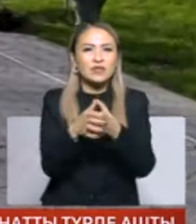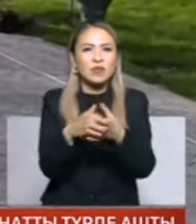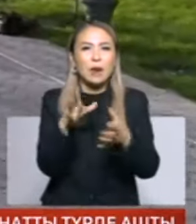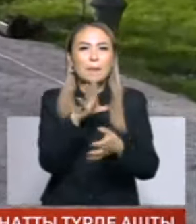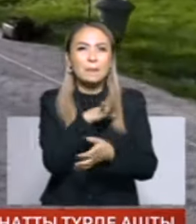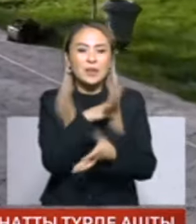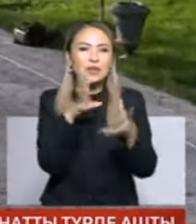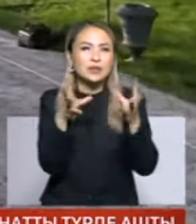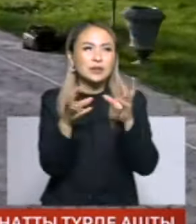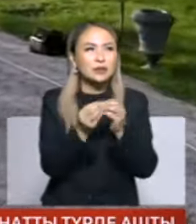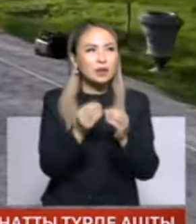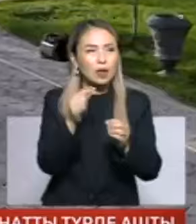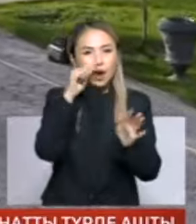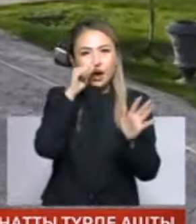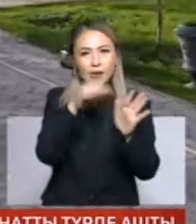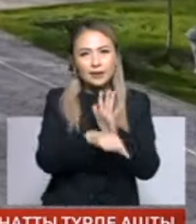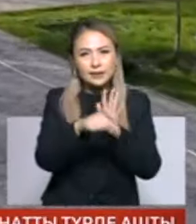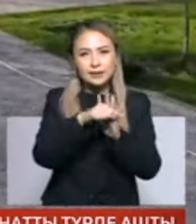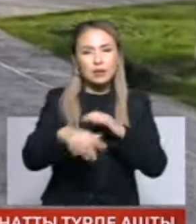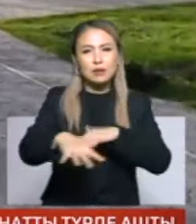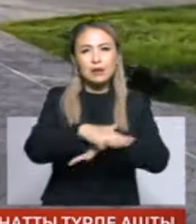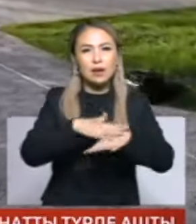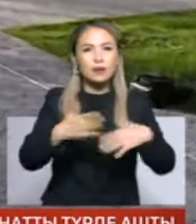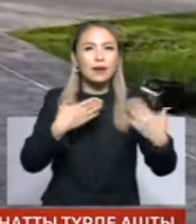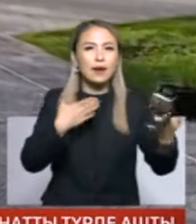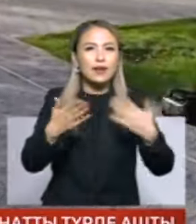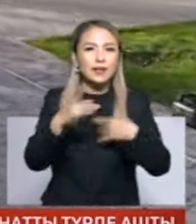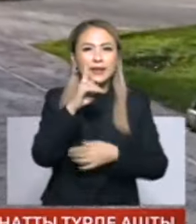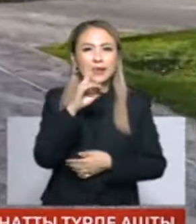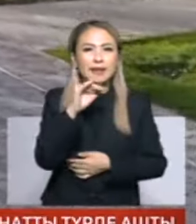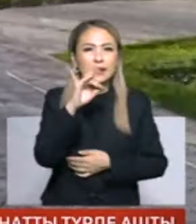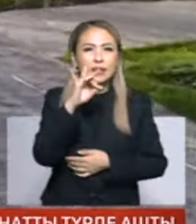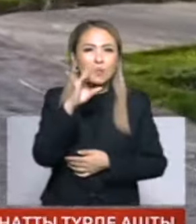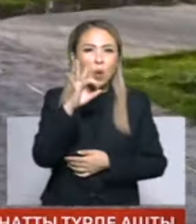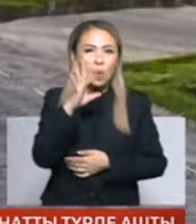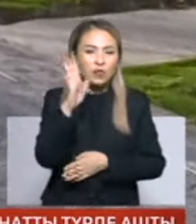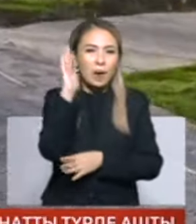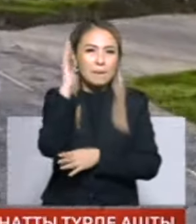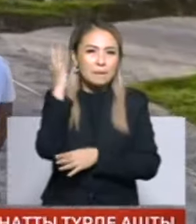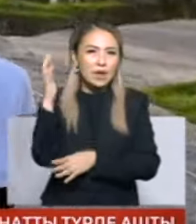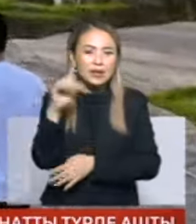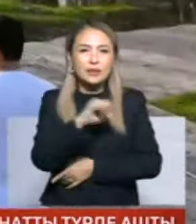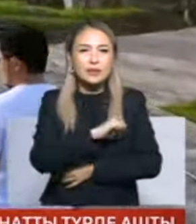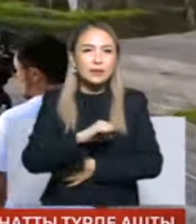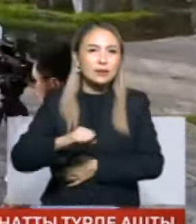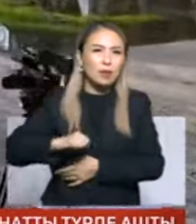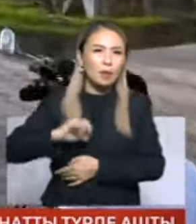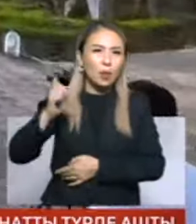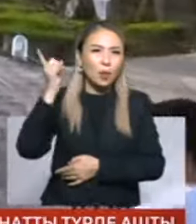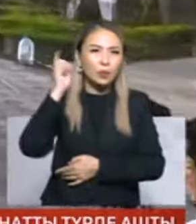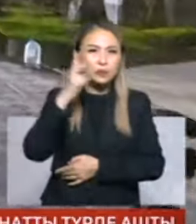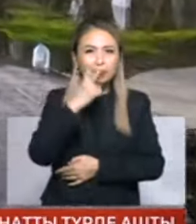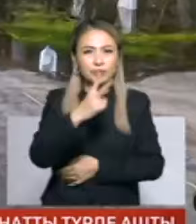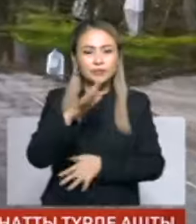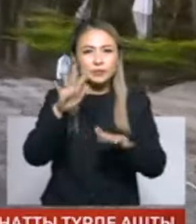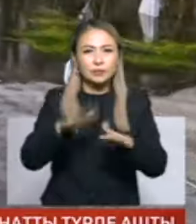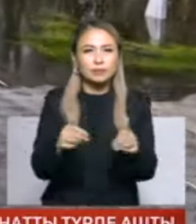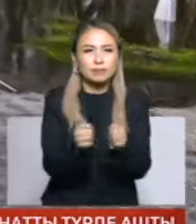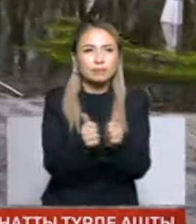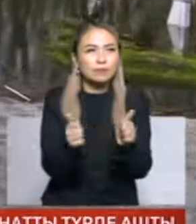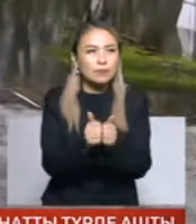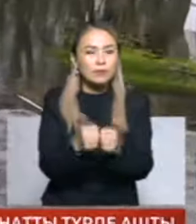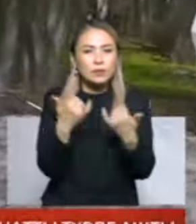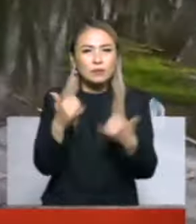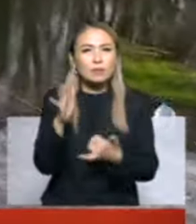көріп отырғандарыңыздай, халық арасында Киров паркі деп танылған ең көне саябақ Қызыл судың құрсауында.